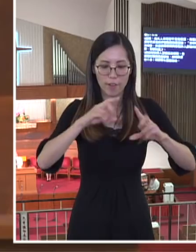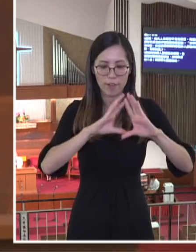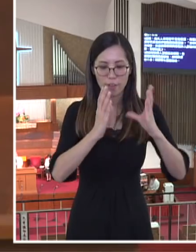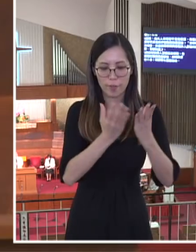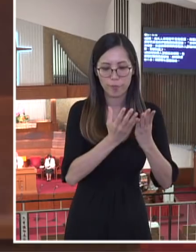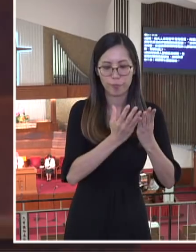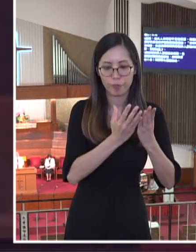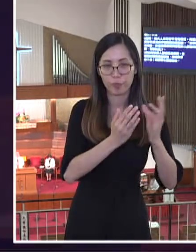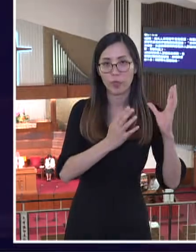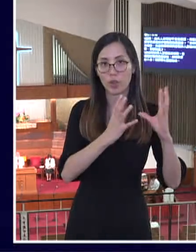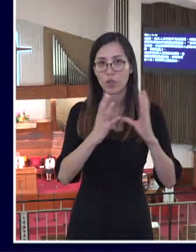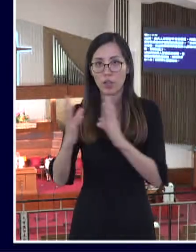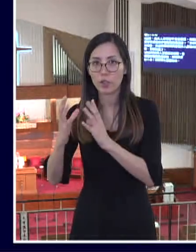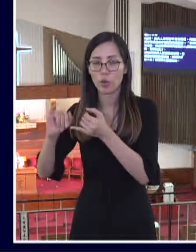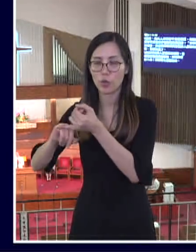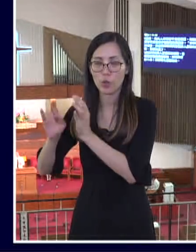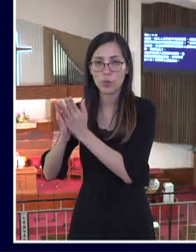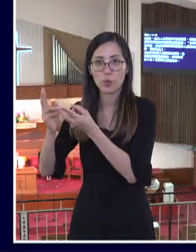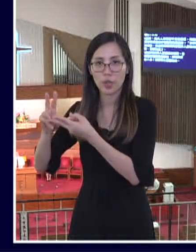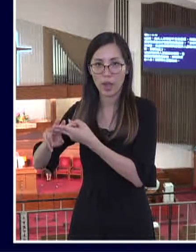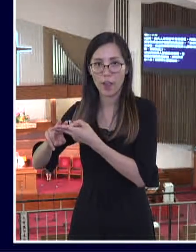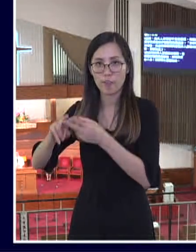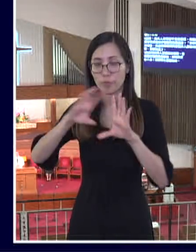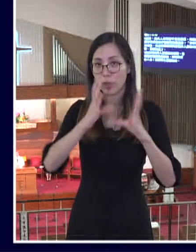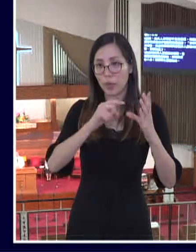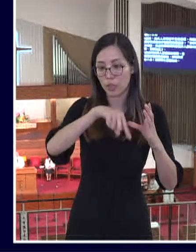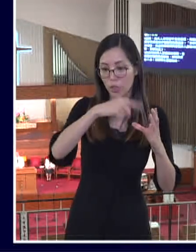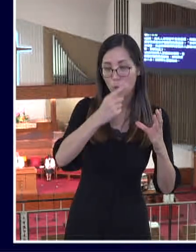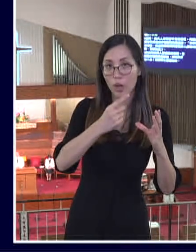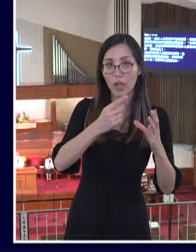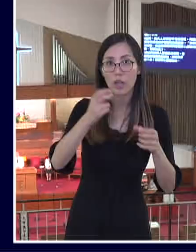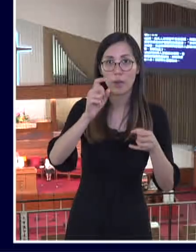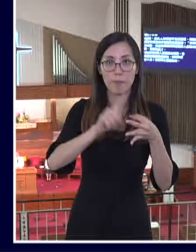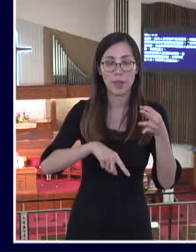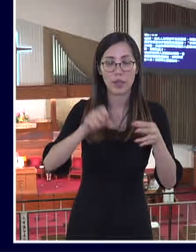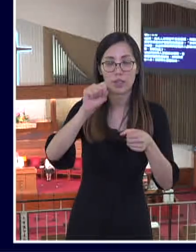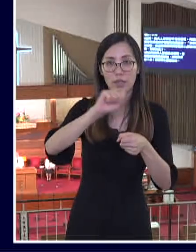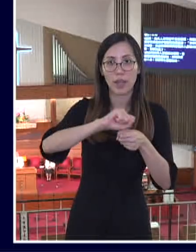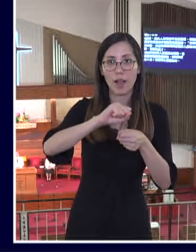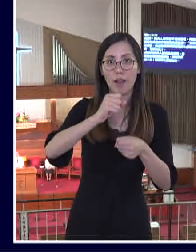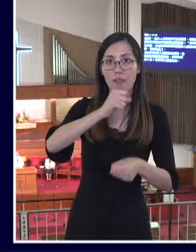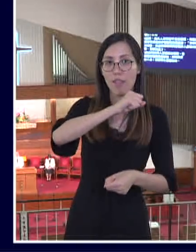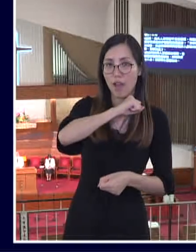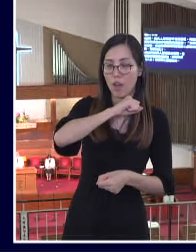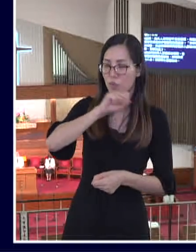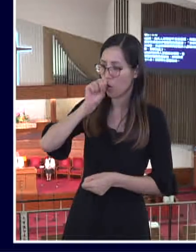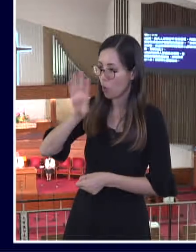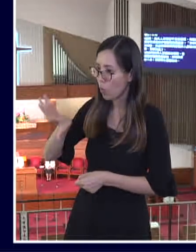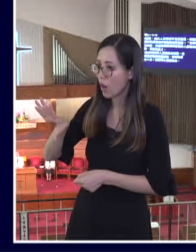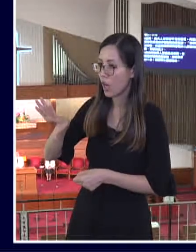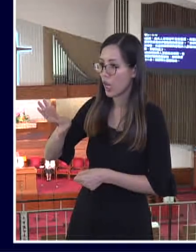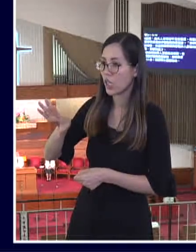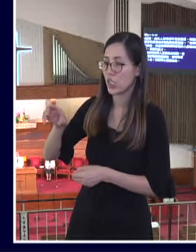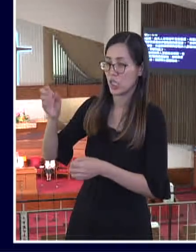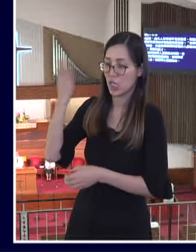亞，有基尼洗人族的耶夫尼兒子迦勒對約書亞說：耶和華在加底斯巴利亞指著我與